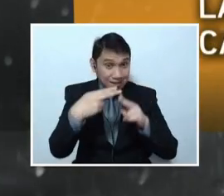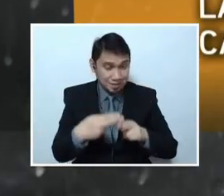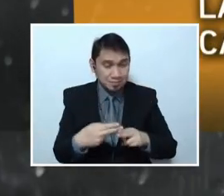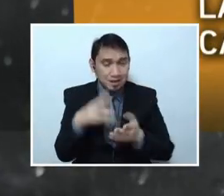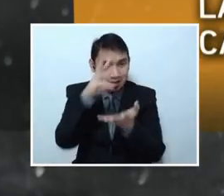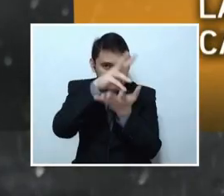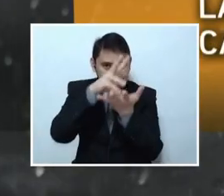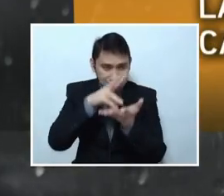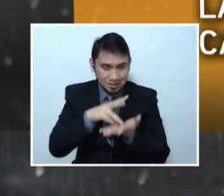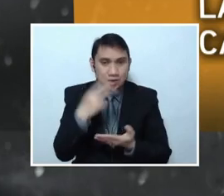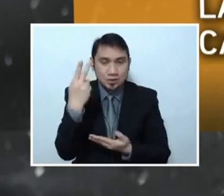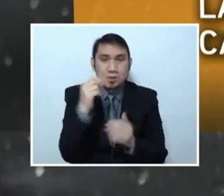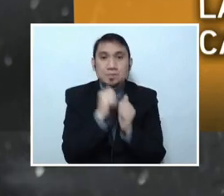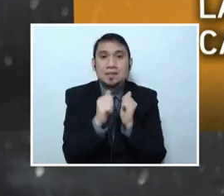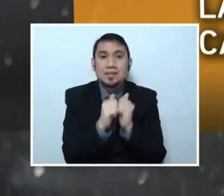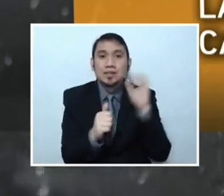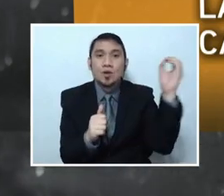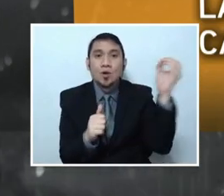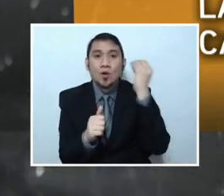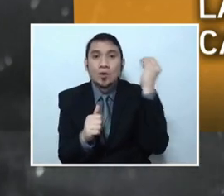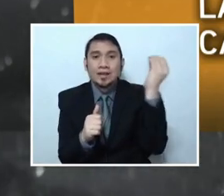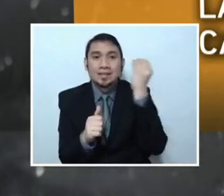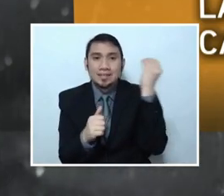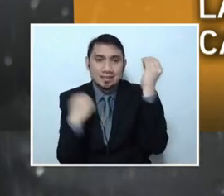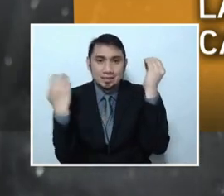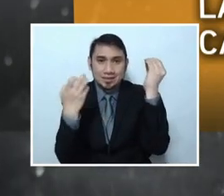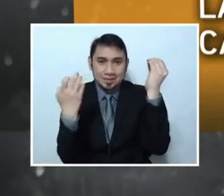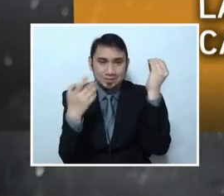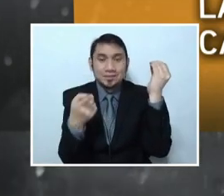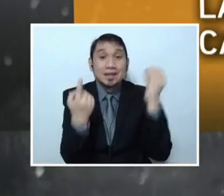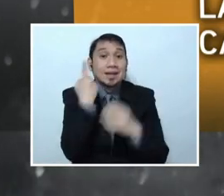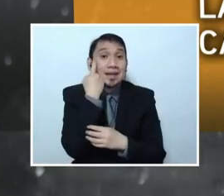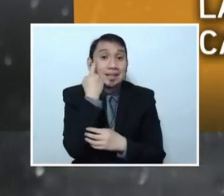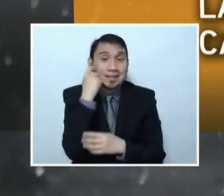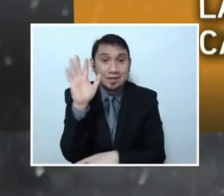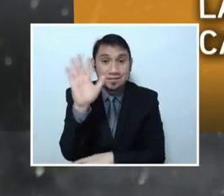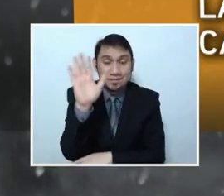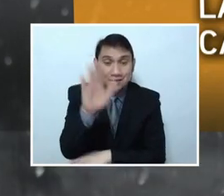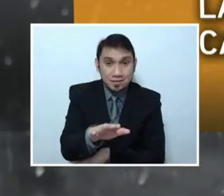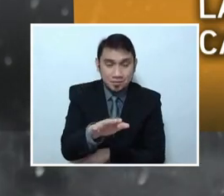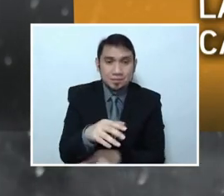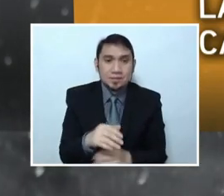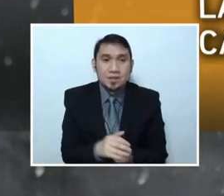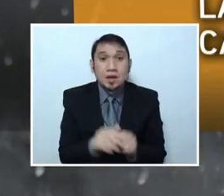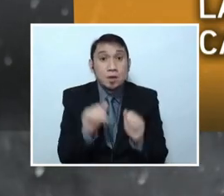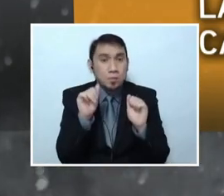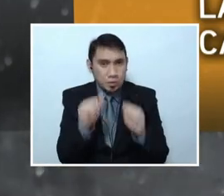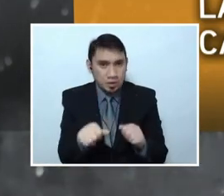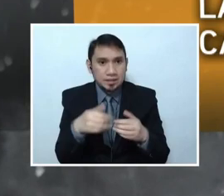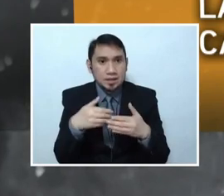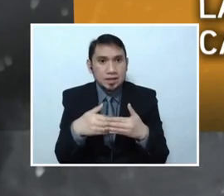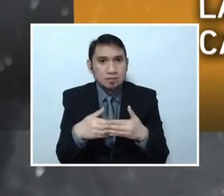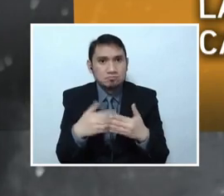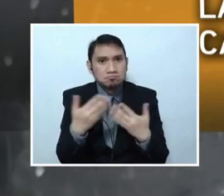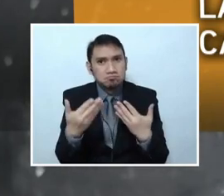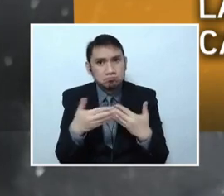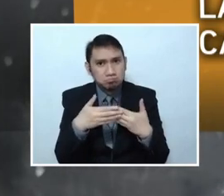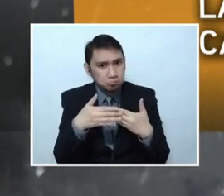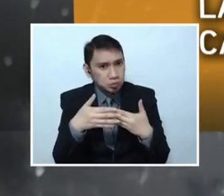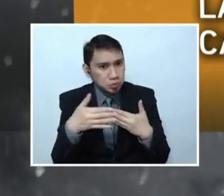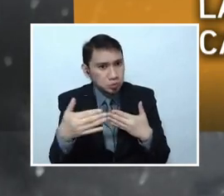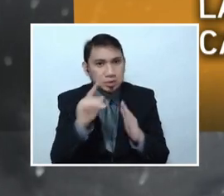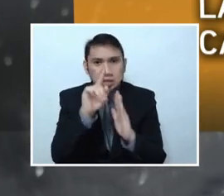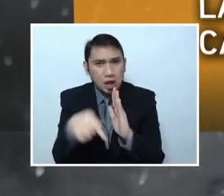Batangas, Rizal, Pampanga at Occidental Mindoro kaninang alas 5 ng hapon. Posible pang tumagal hanggang sa susunod na oras ang malakas na